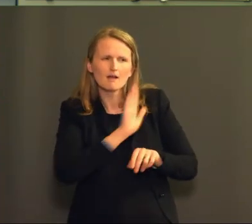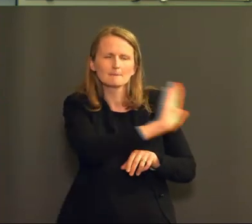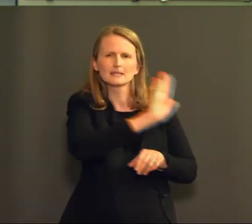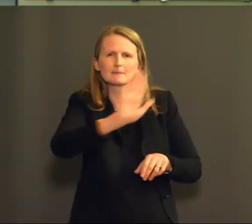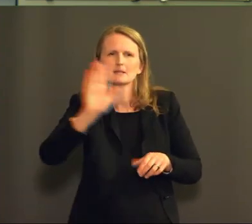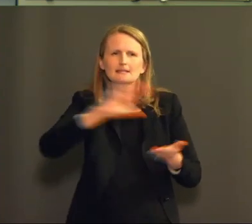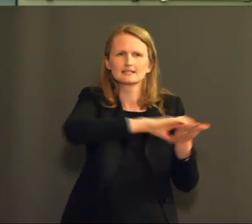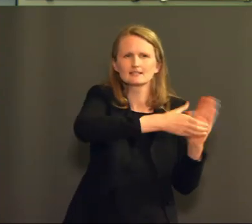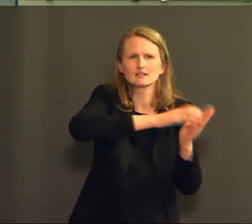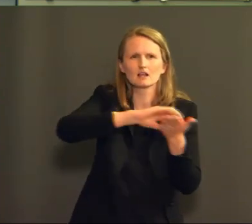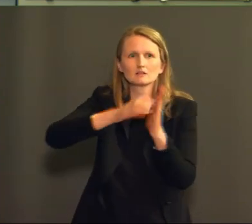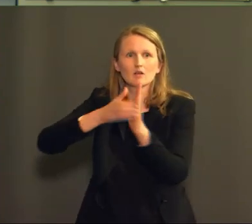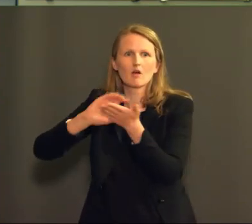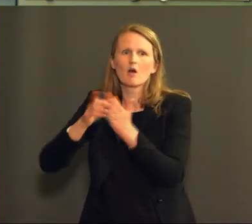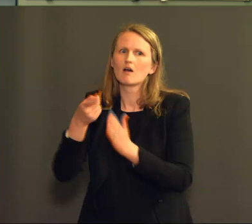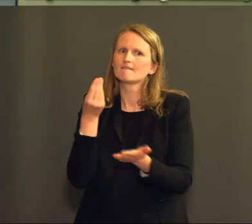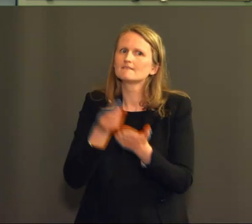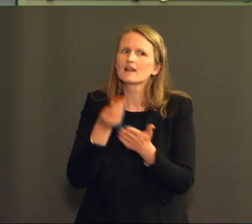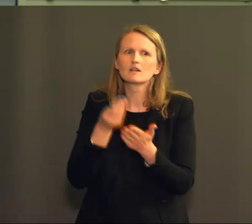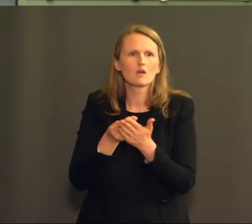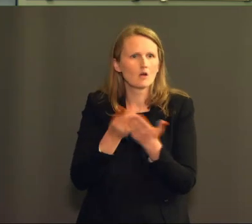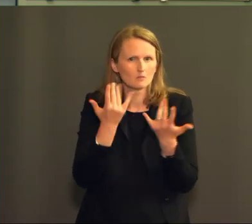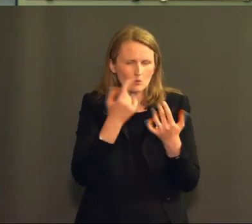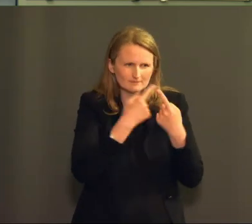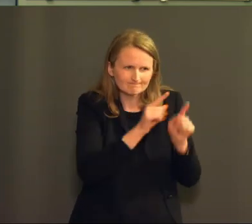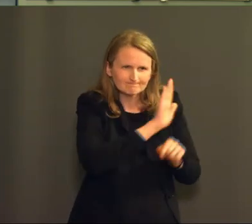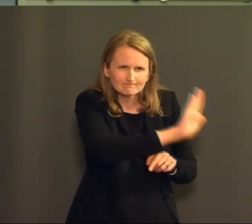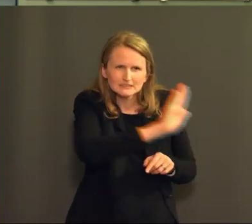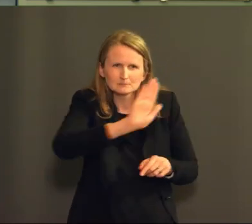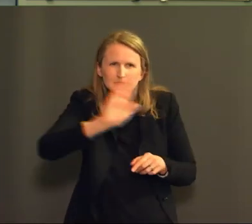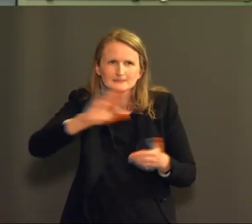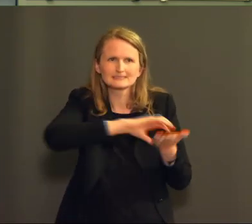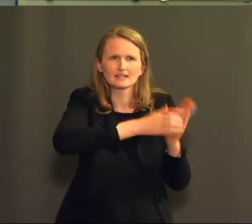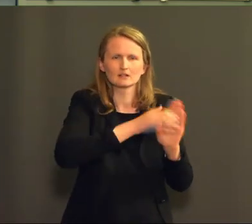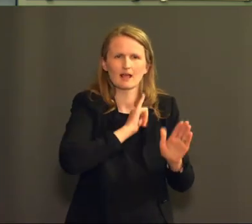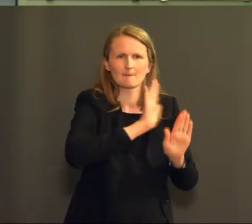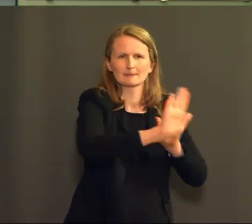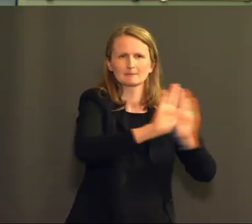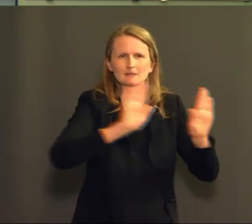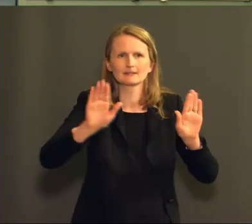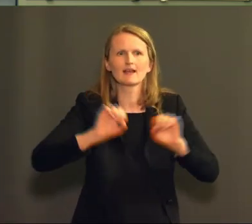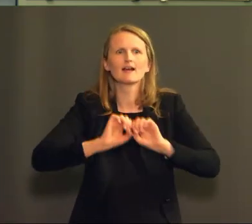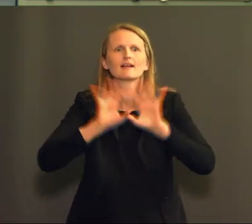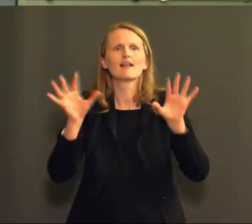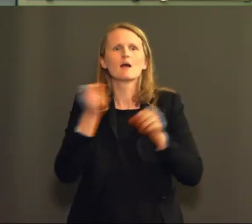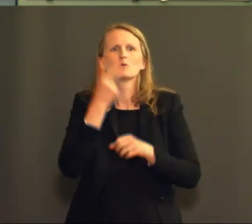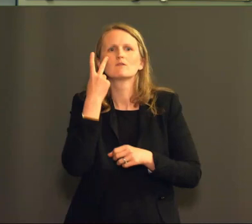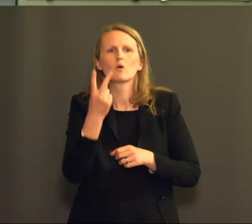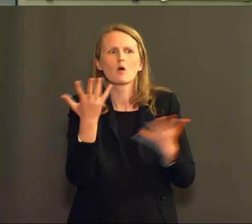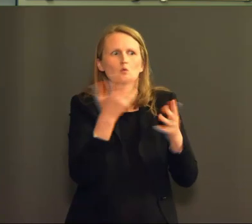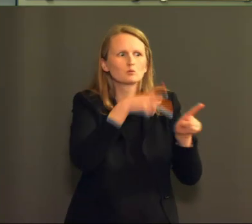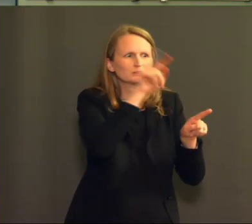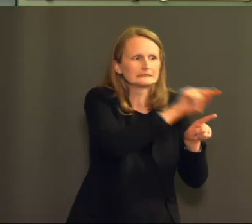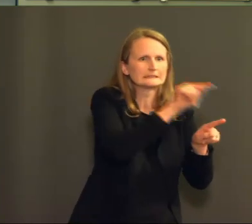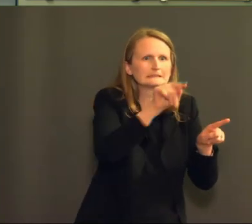du coronavirus sans mettre en péril la vitalité de nos entreprises ou d'autres secteurs d'activité. Pour